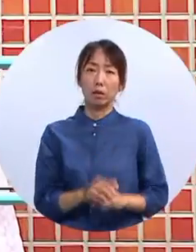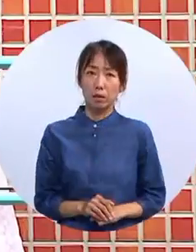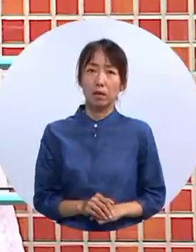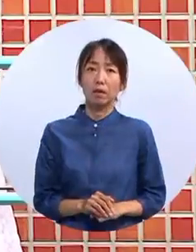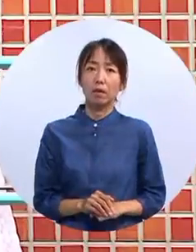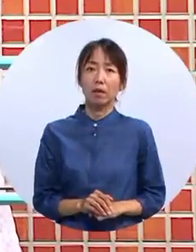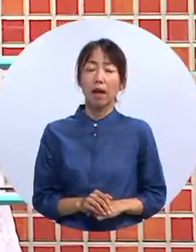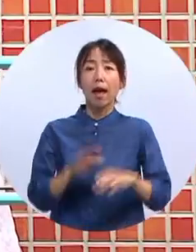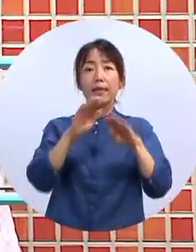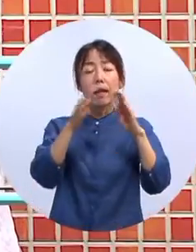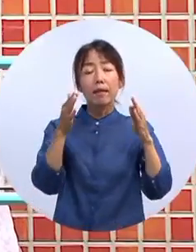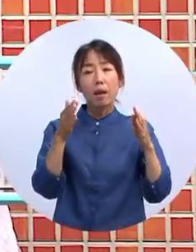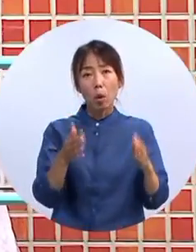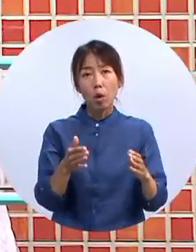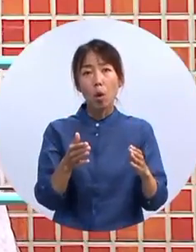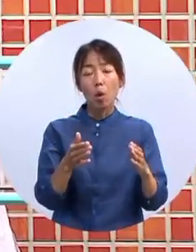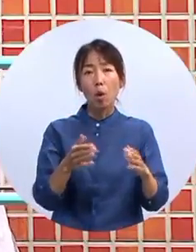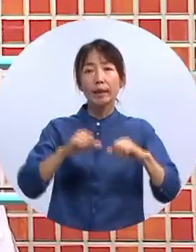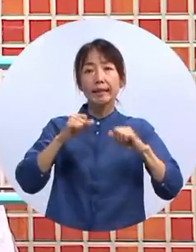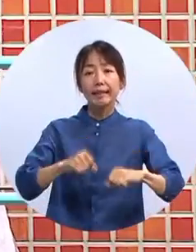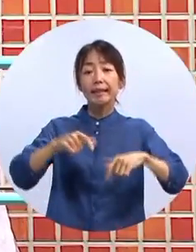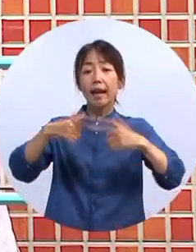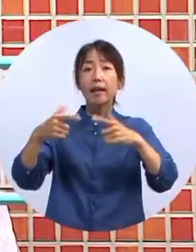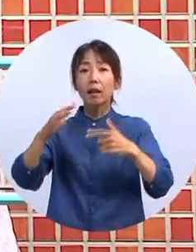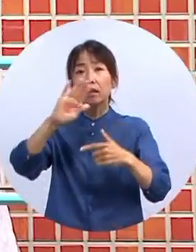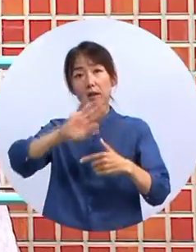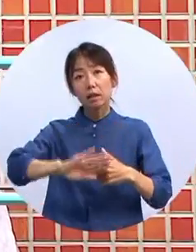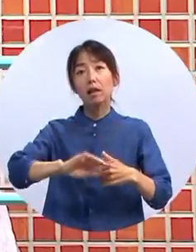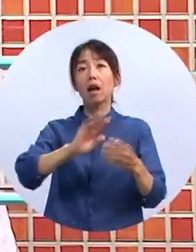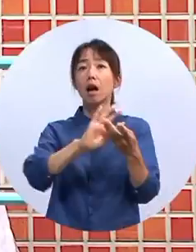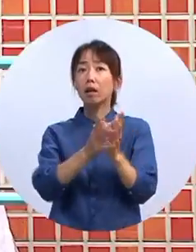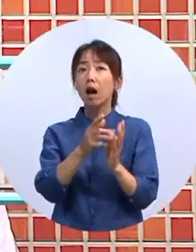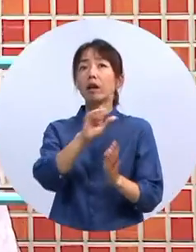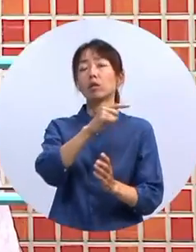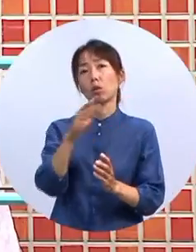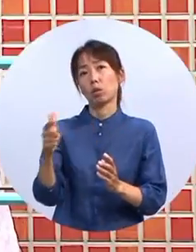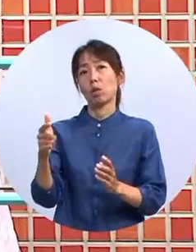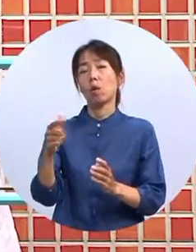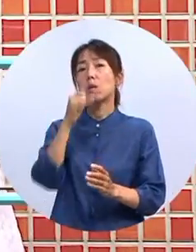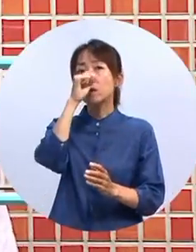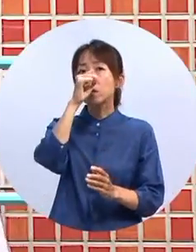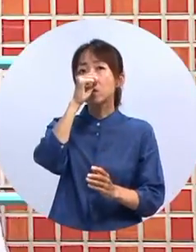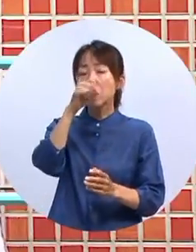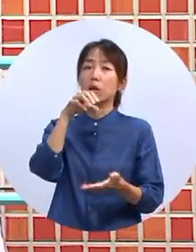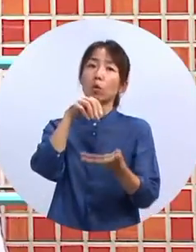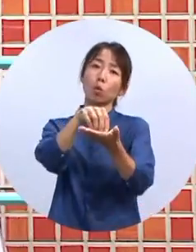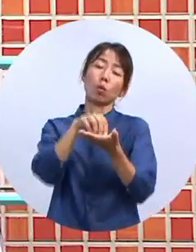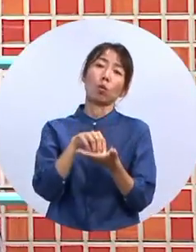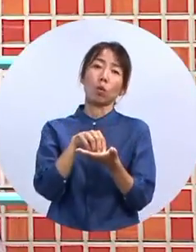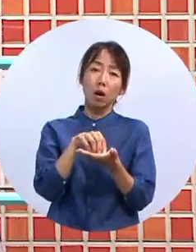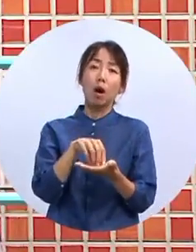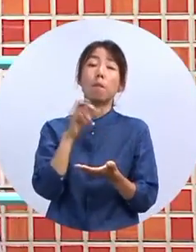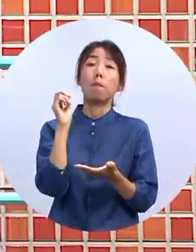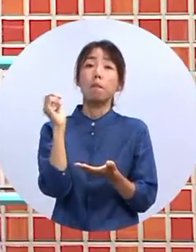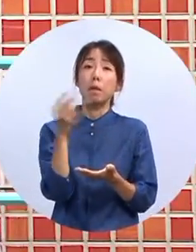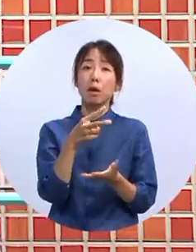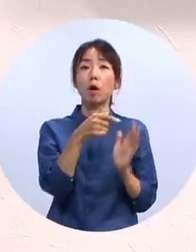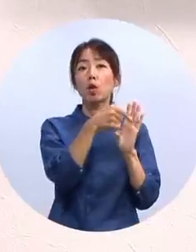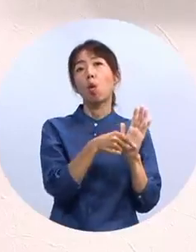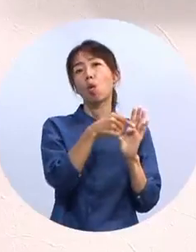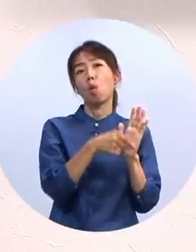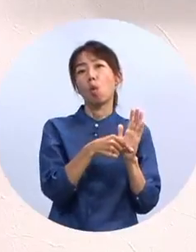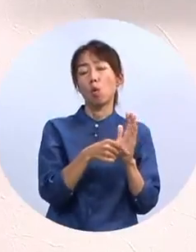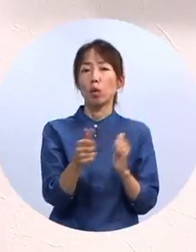物や生垣や花壇などの緑化で優れているものを表彰したり、緑化に関する標語をコンテストするイベントです